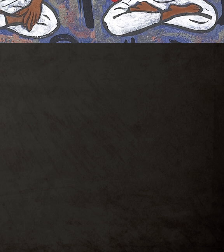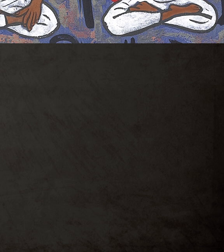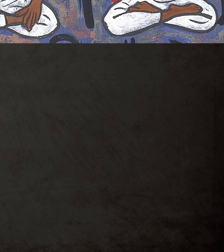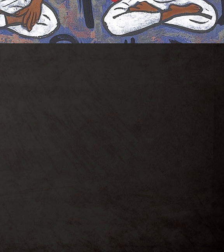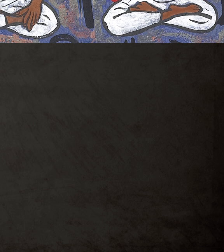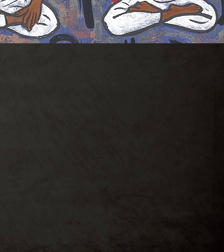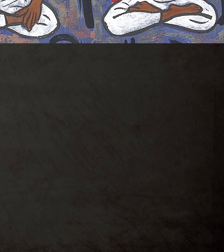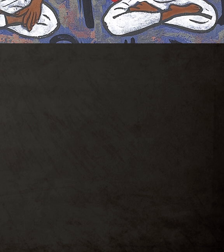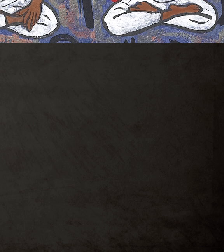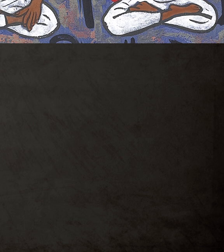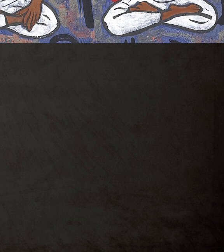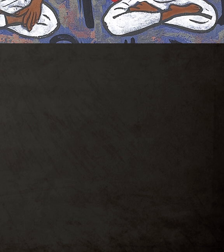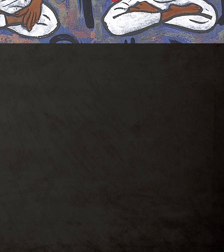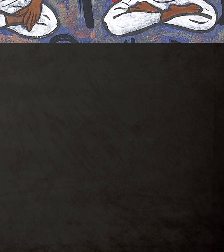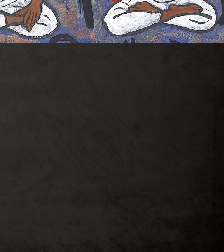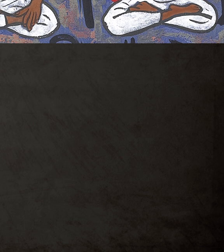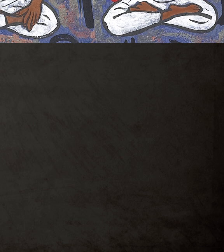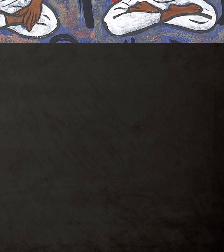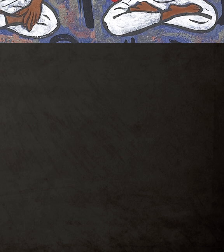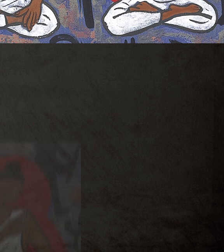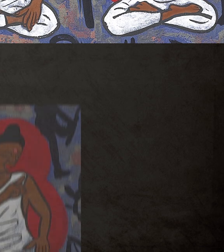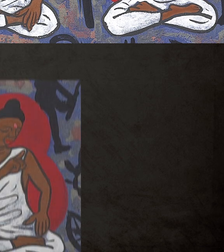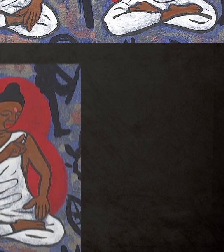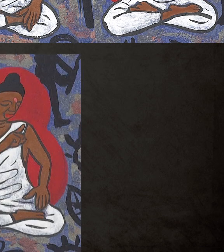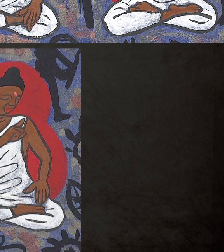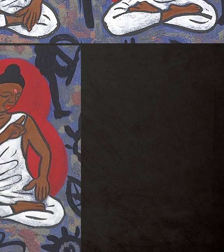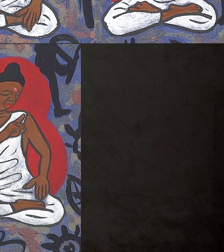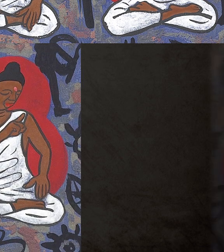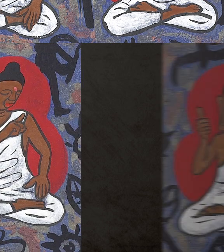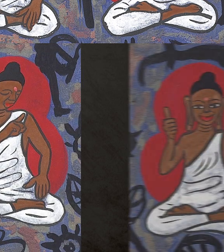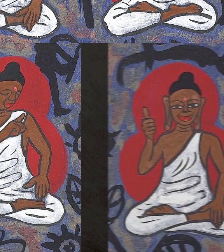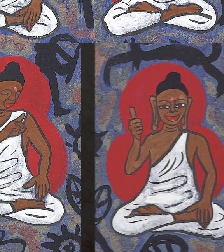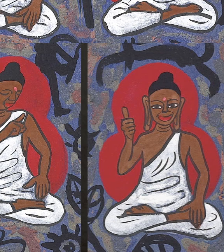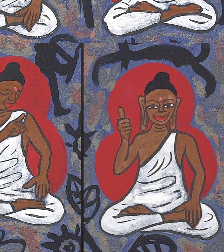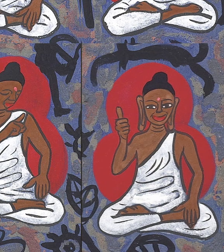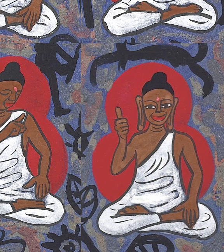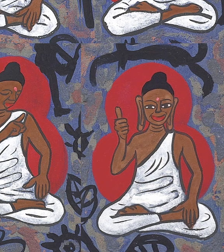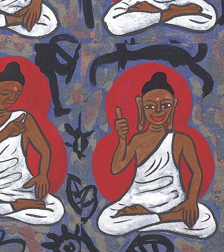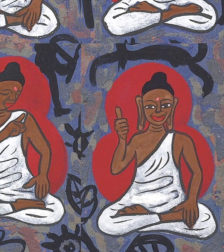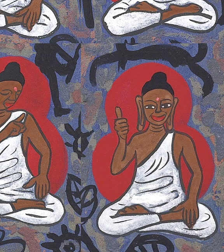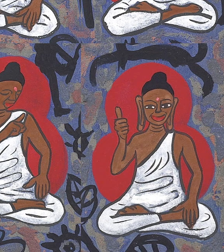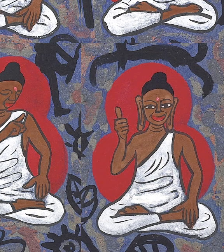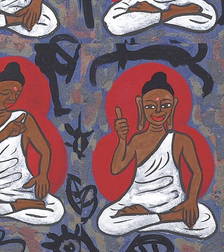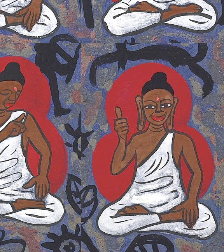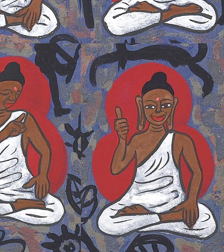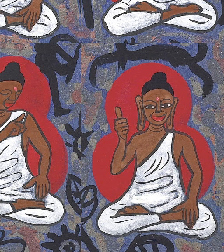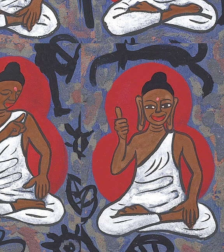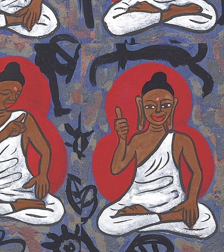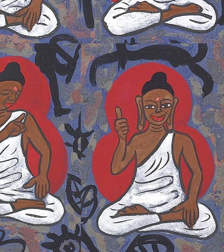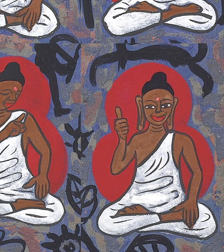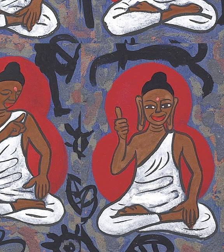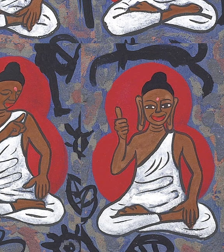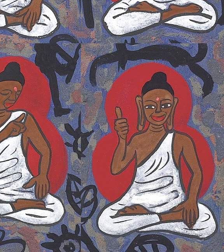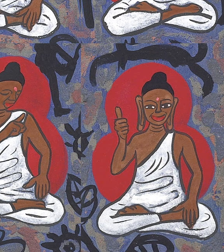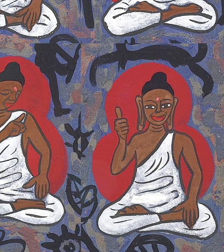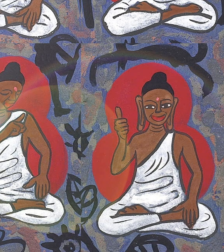자기 자신을 이기는 사람이 가장 뛰어난 승리자이다.